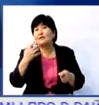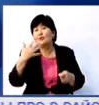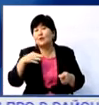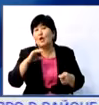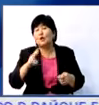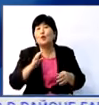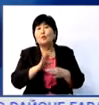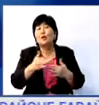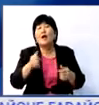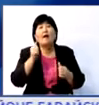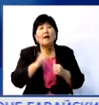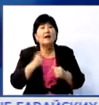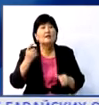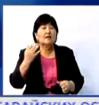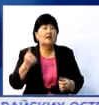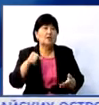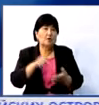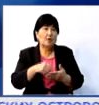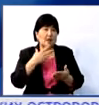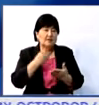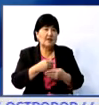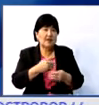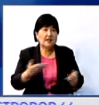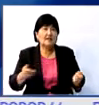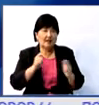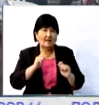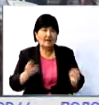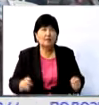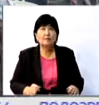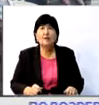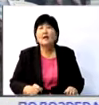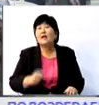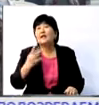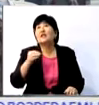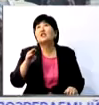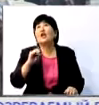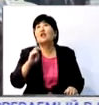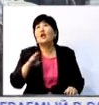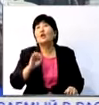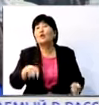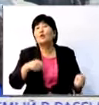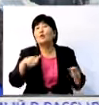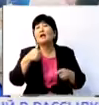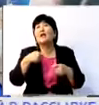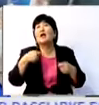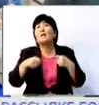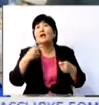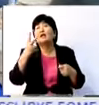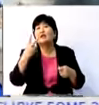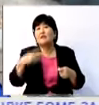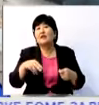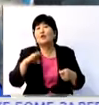тонн продукции. Каждое хозяйство представило свои дары. Из хозяйства «Жанажол» привезли на главную ярмарку 20